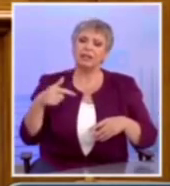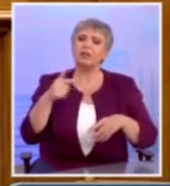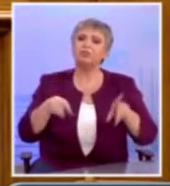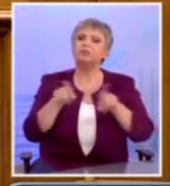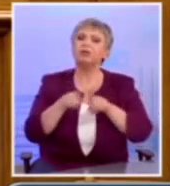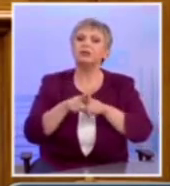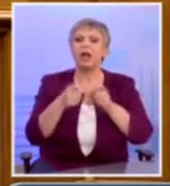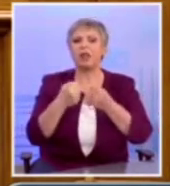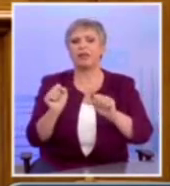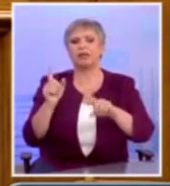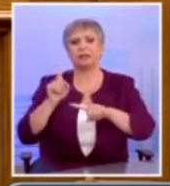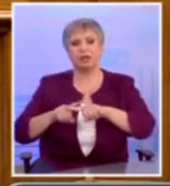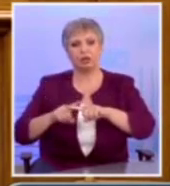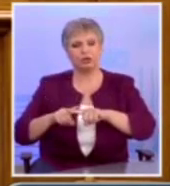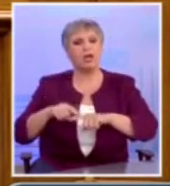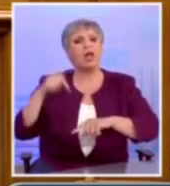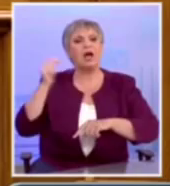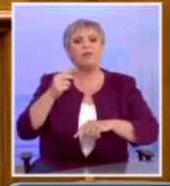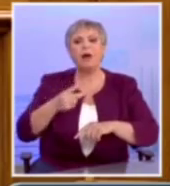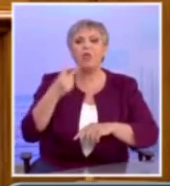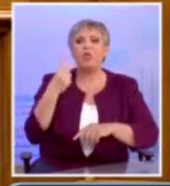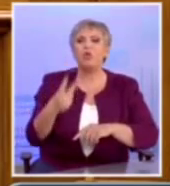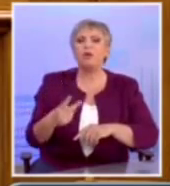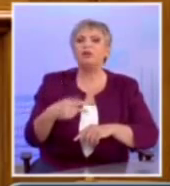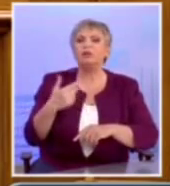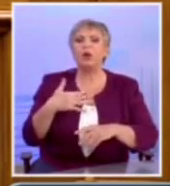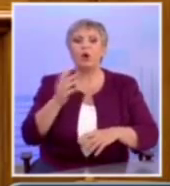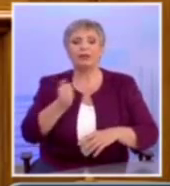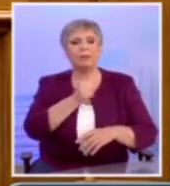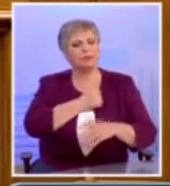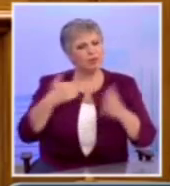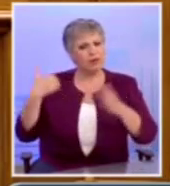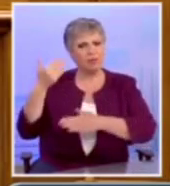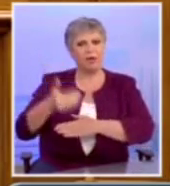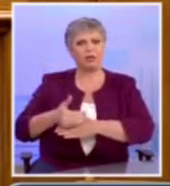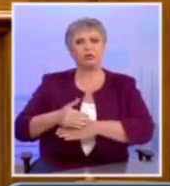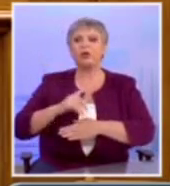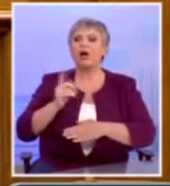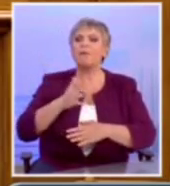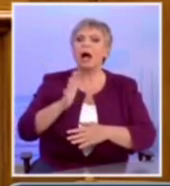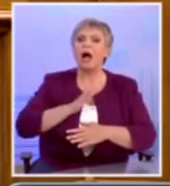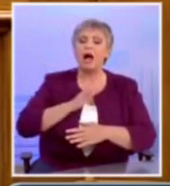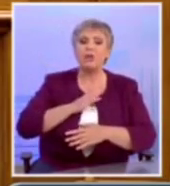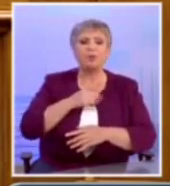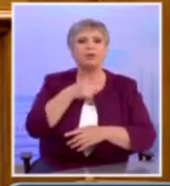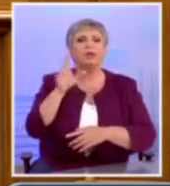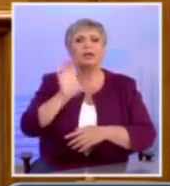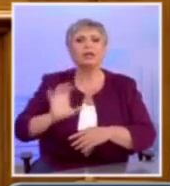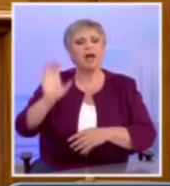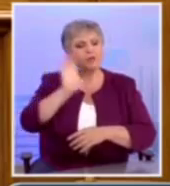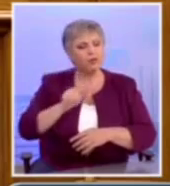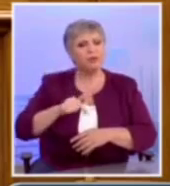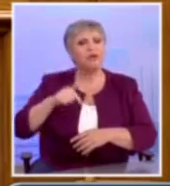του Brexit, αν καταλάβει ένας κόσμος ότι κάτι έχει αλλάξει, η συμπιεσμένη ζήτηση